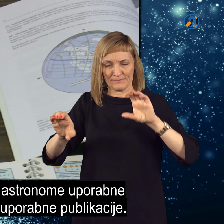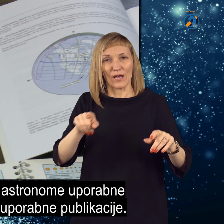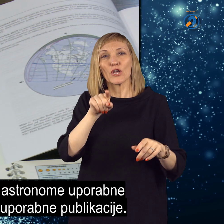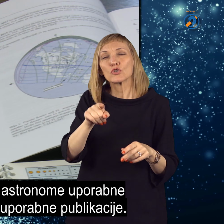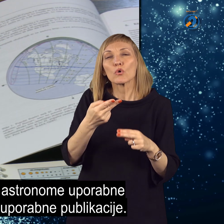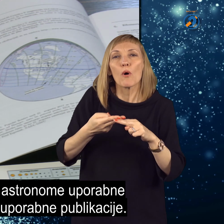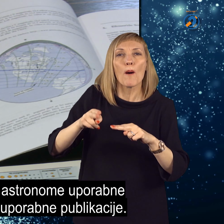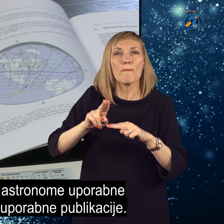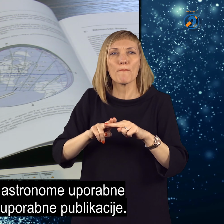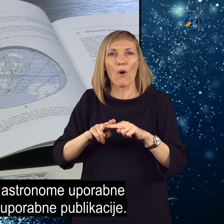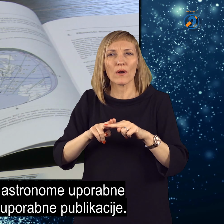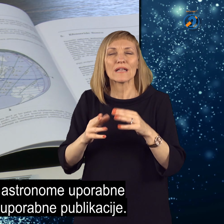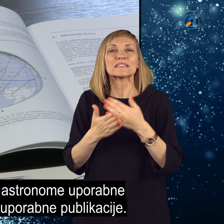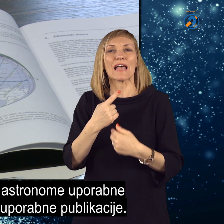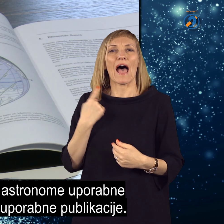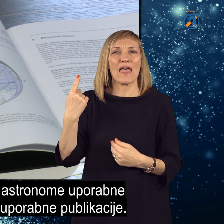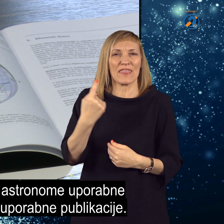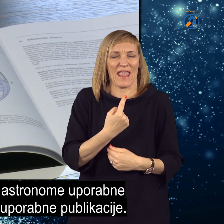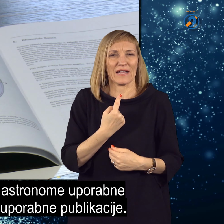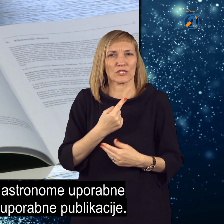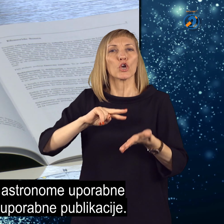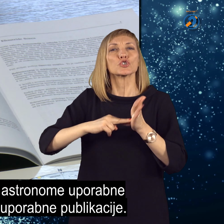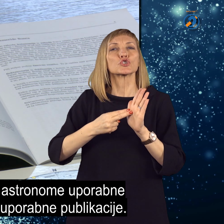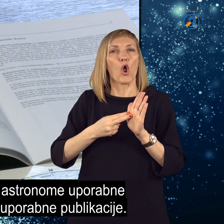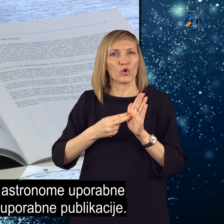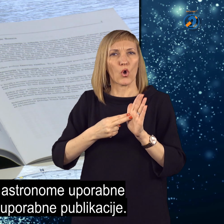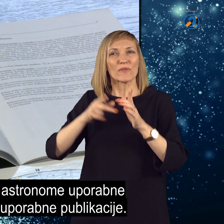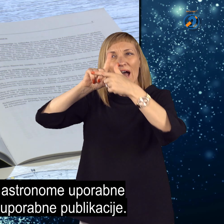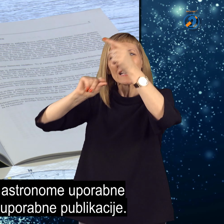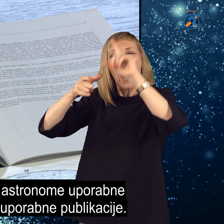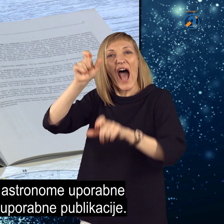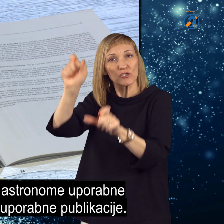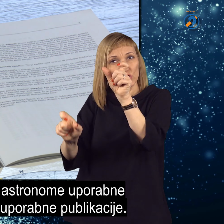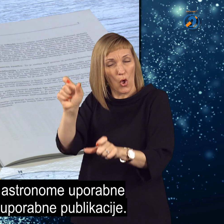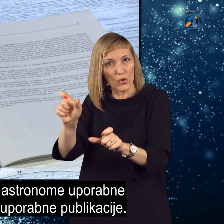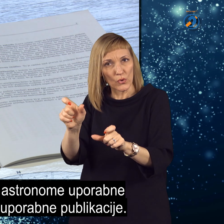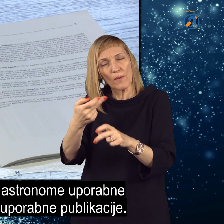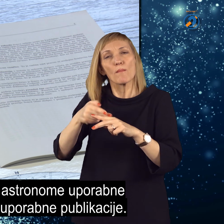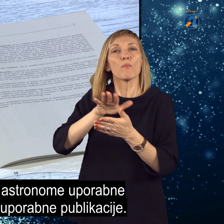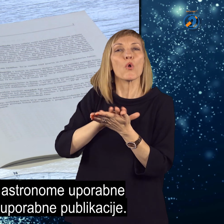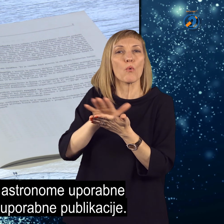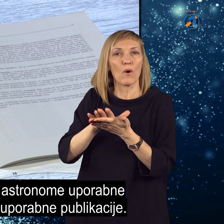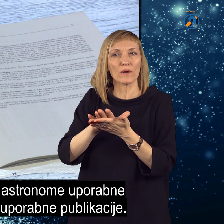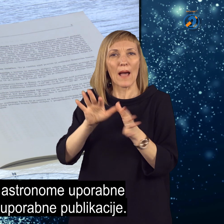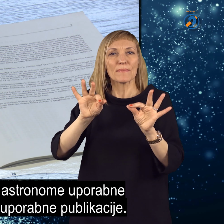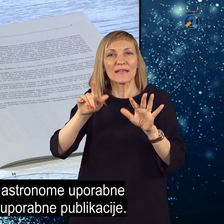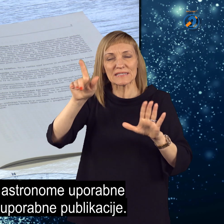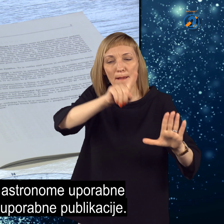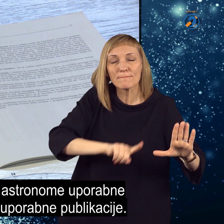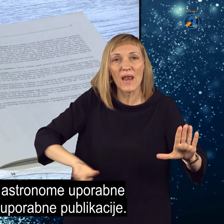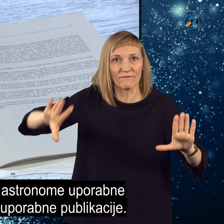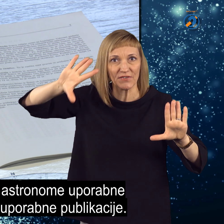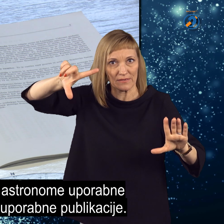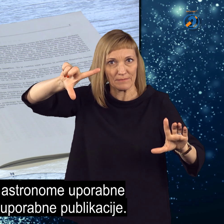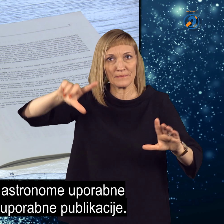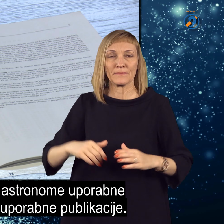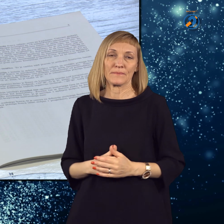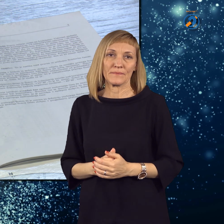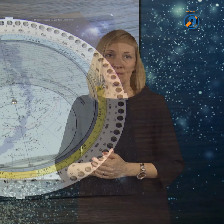take bolj za astronome uporabne karte oziroma bolj uporabne publikacije.